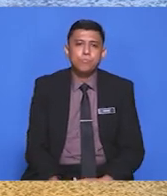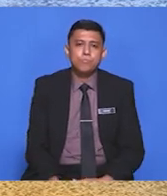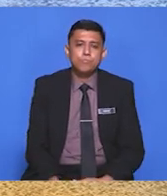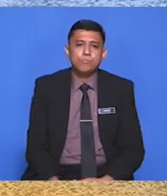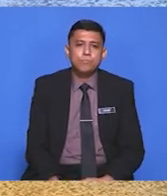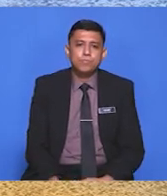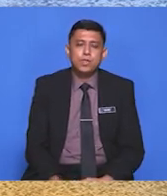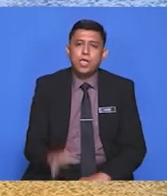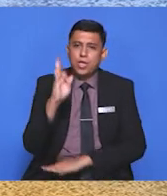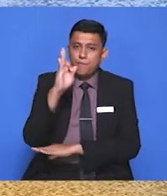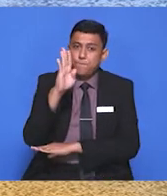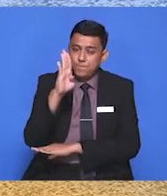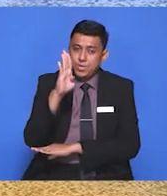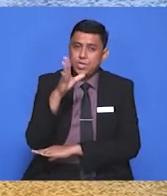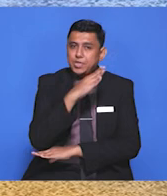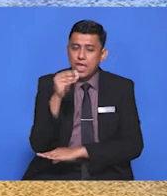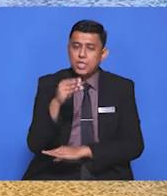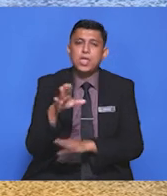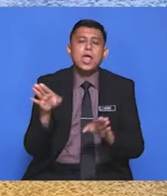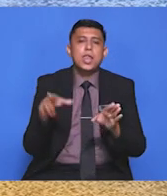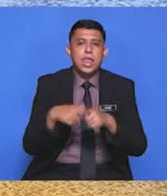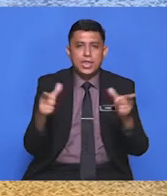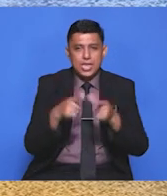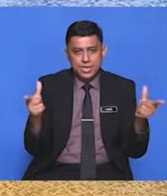YouTube dan sebagainya.